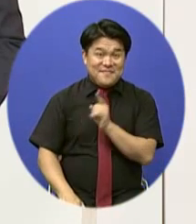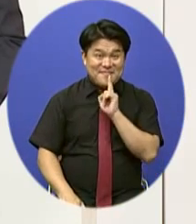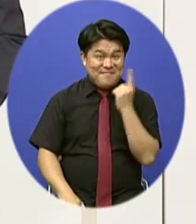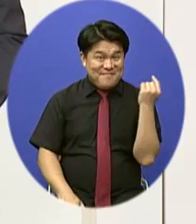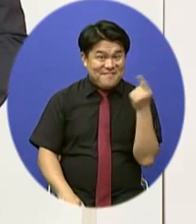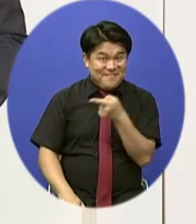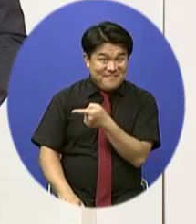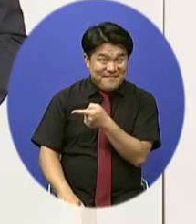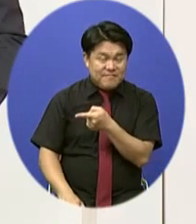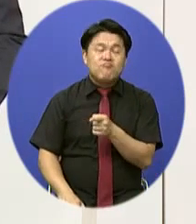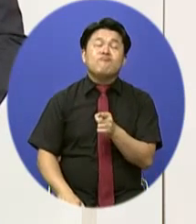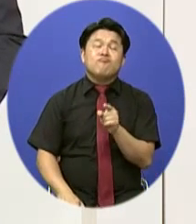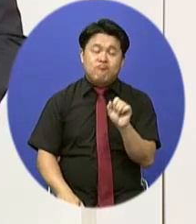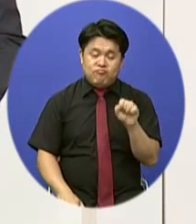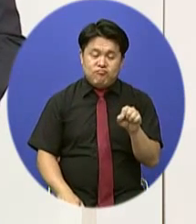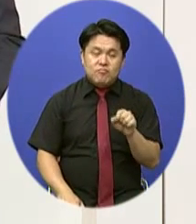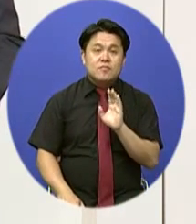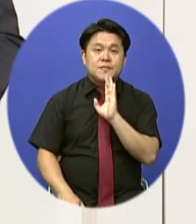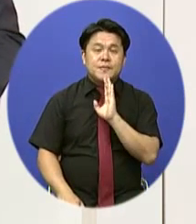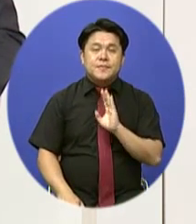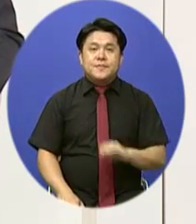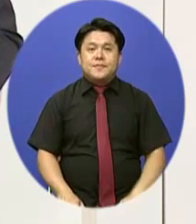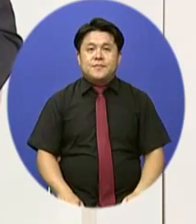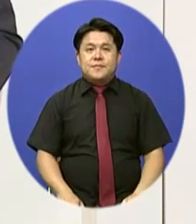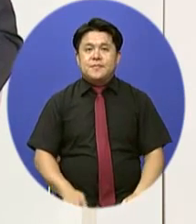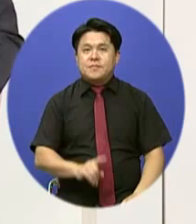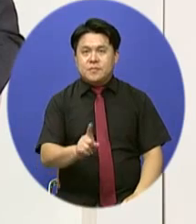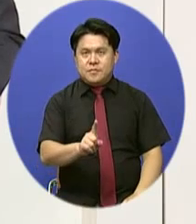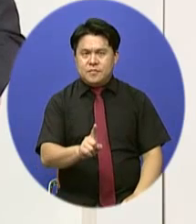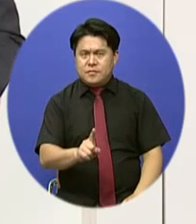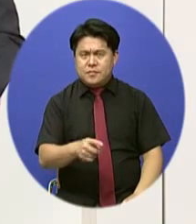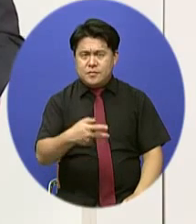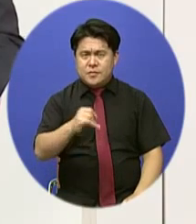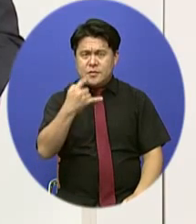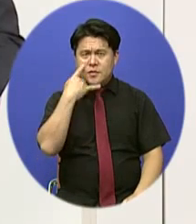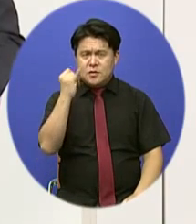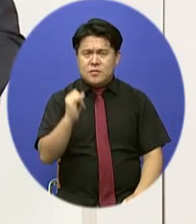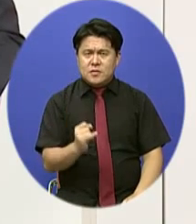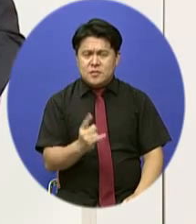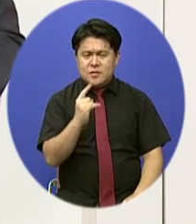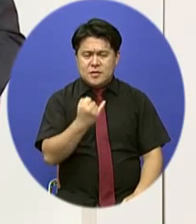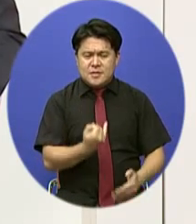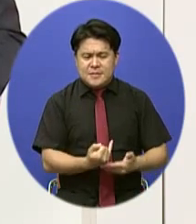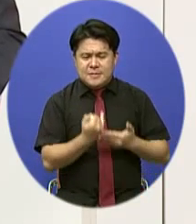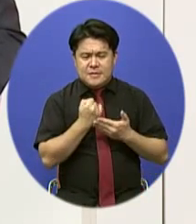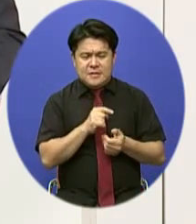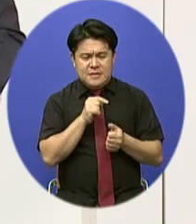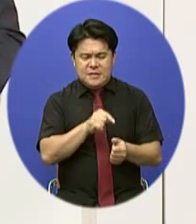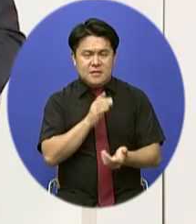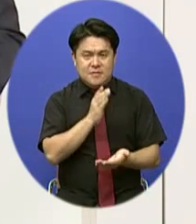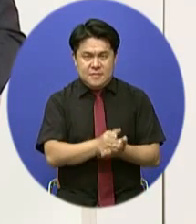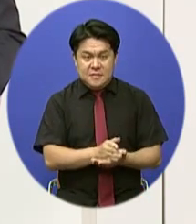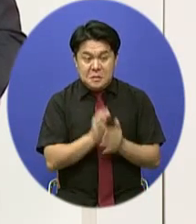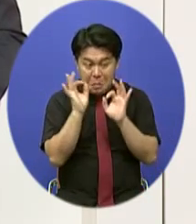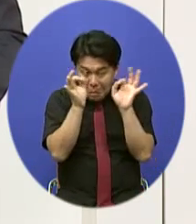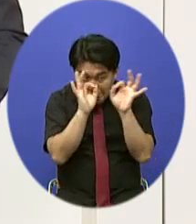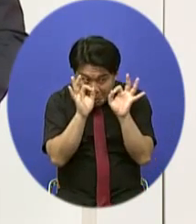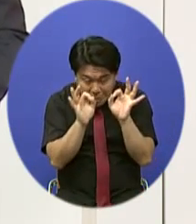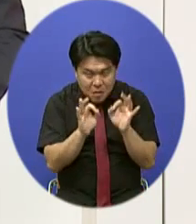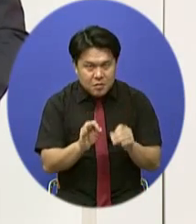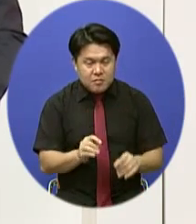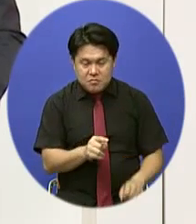어머니? 예, 시부모니라고 대우받고 하면 안 돼요. 네. 대우받으려고 하면 안 되고 며느리들 눈치 봐면 살아야